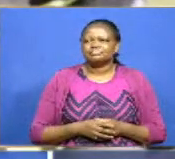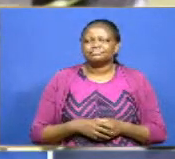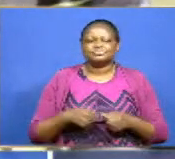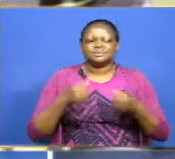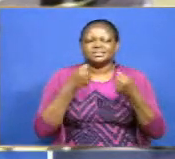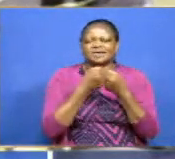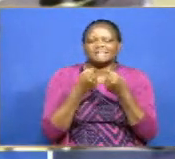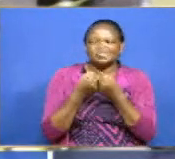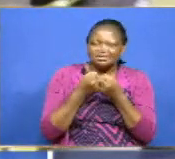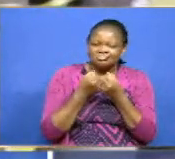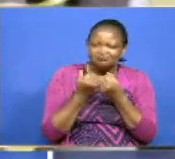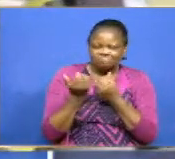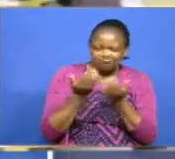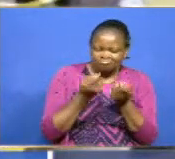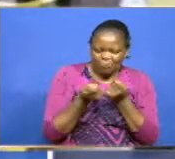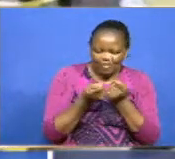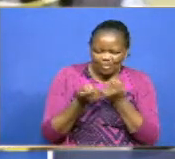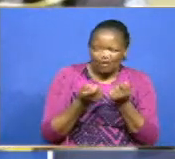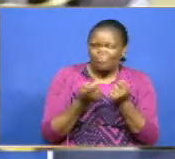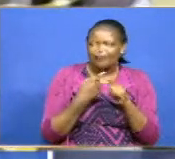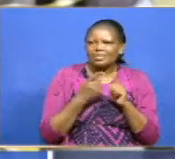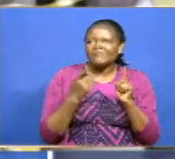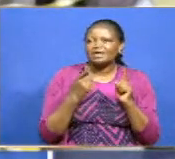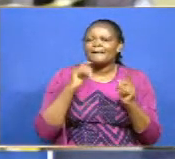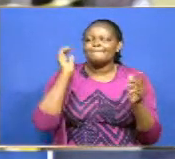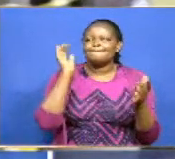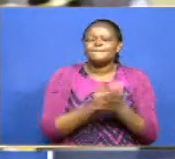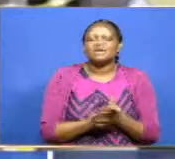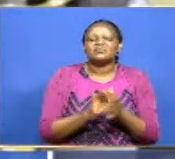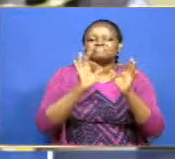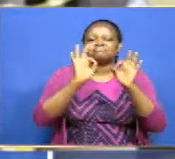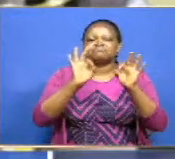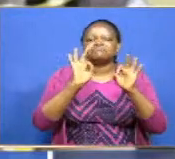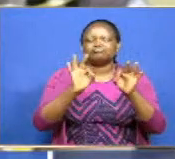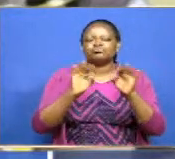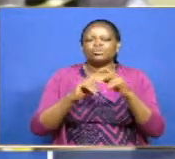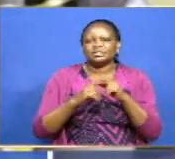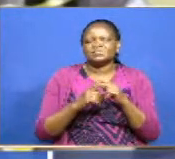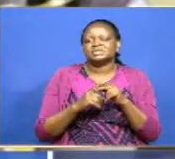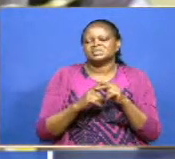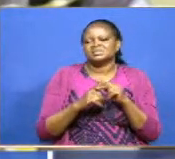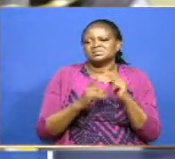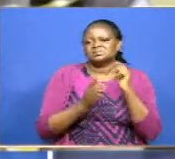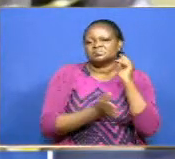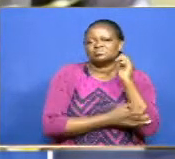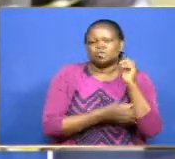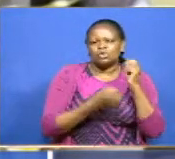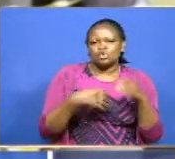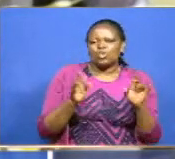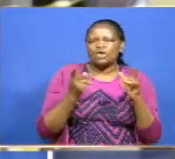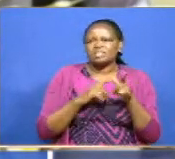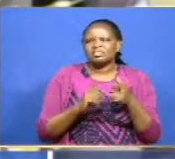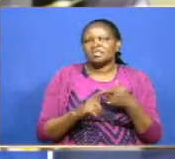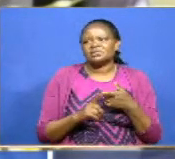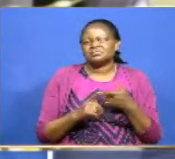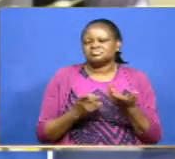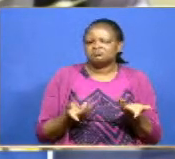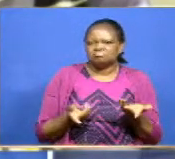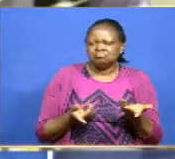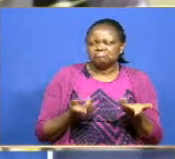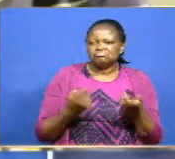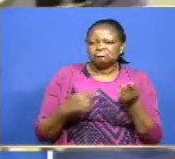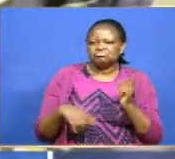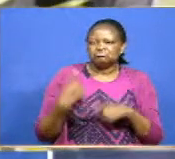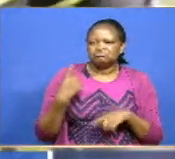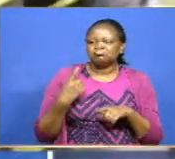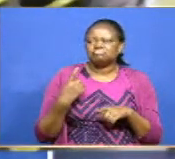challenges here and there, but na believe we are fit. Kabisa tulianza vibaya, tuli lose, then tukakuja tukadraw, tumeshinda,